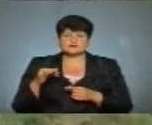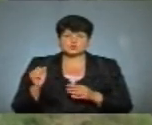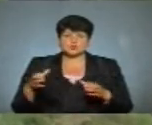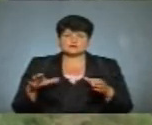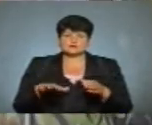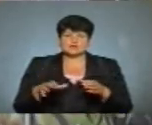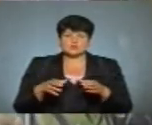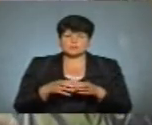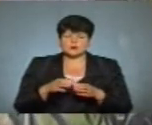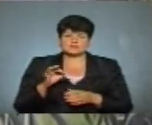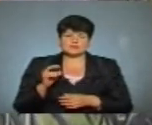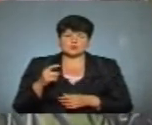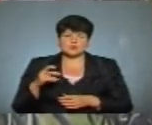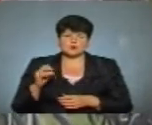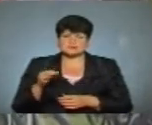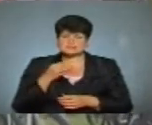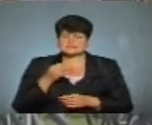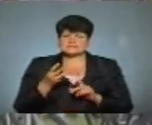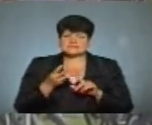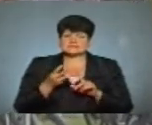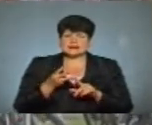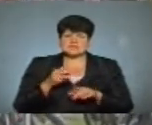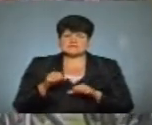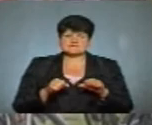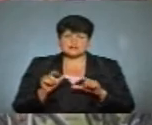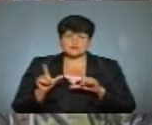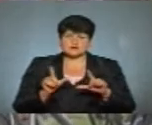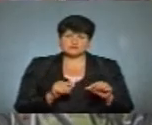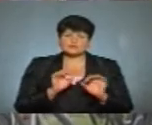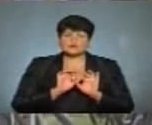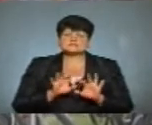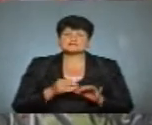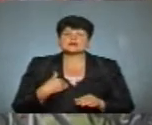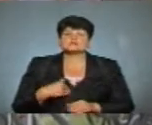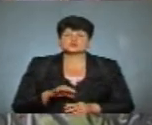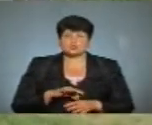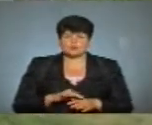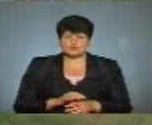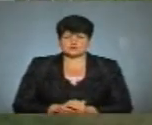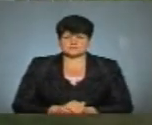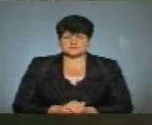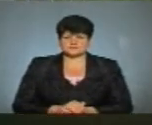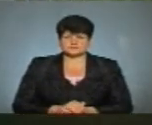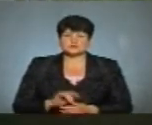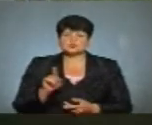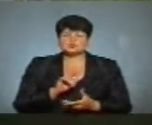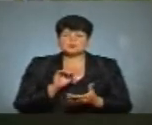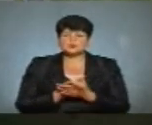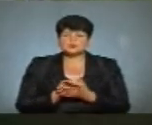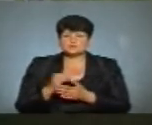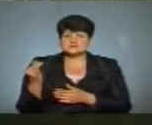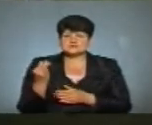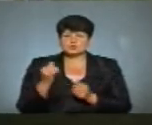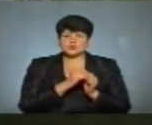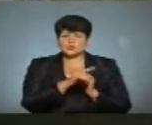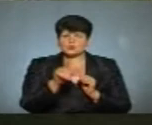територіальної громади Олег Кохман розповів, це третій такий веломарафон. Він пояснив, для чого їх проводять. Щоб ознайомитися з історією кожного